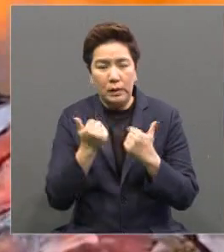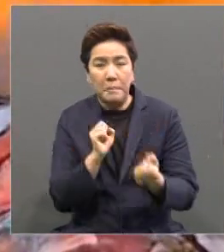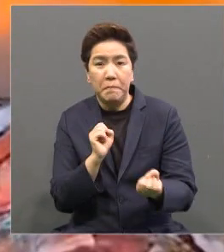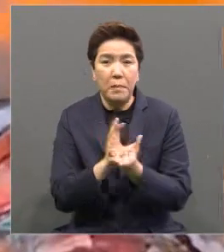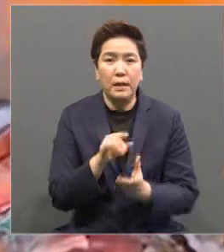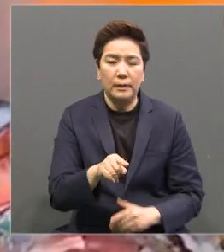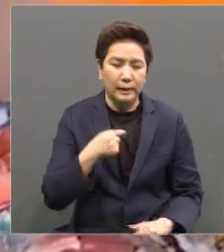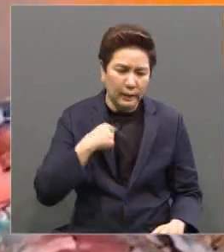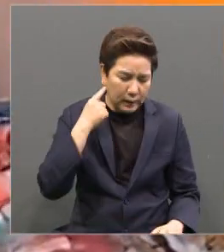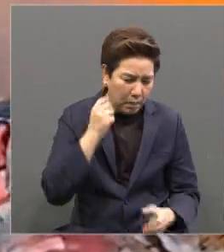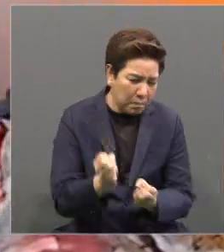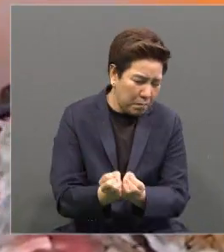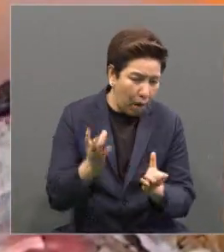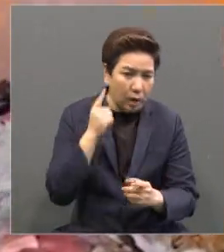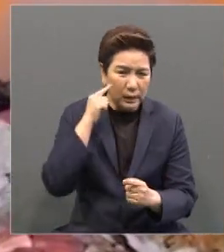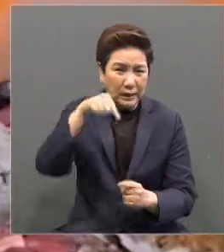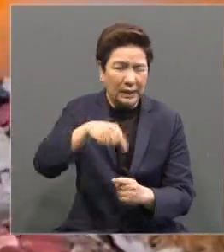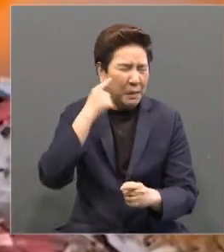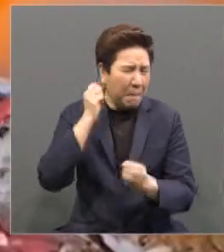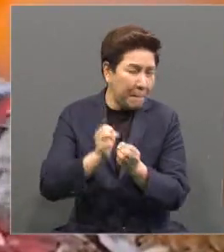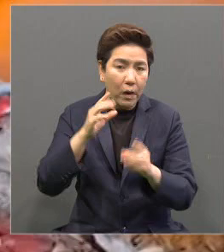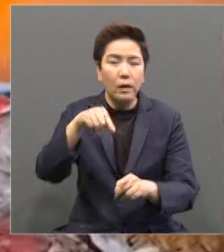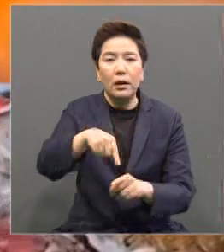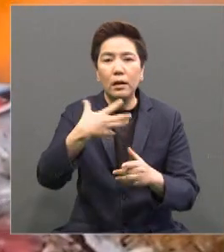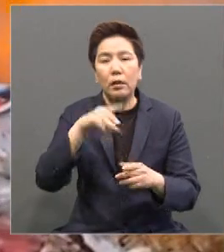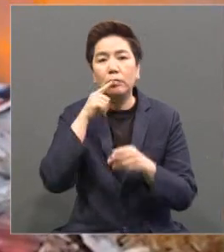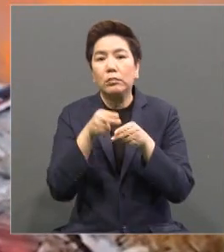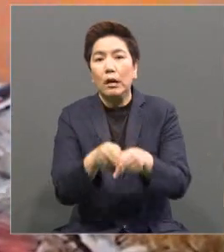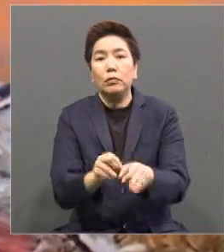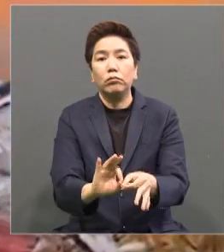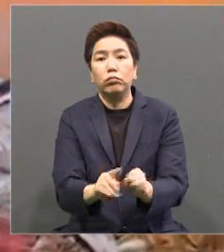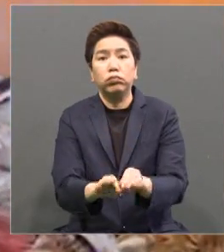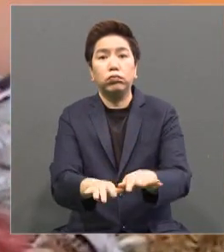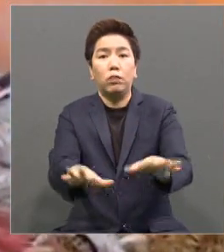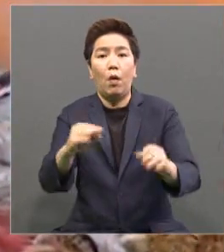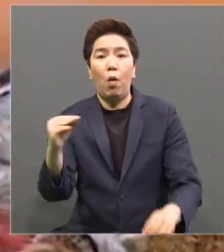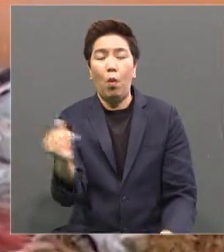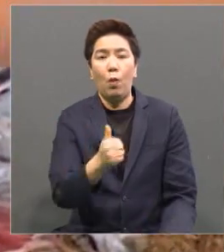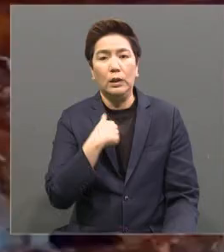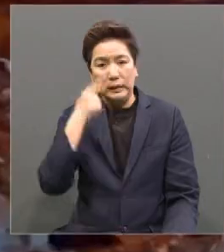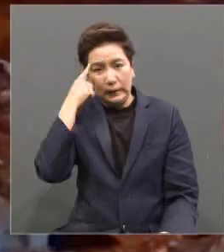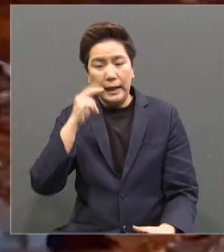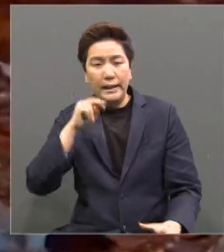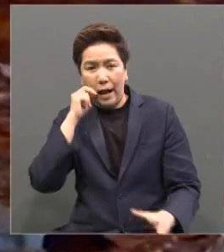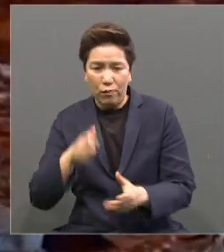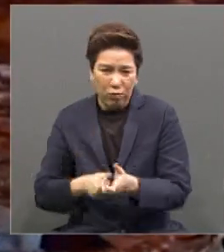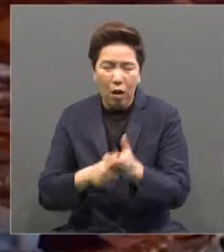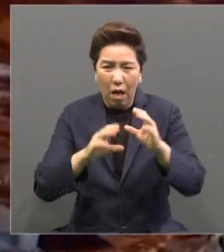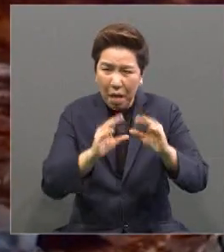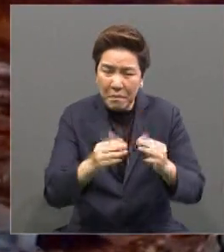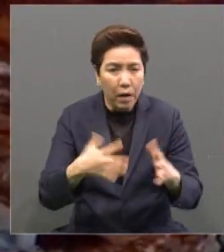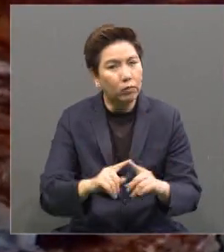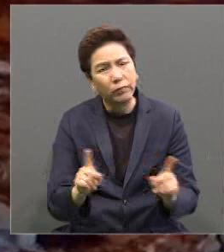ตุเนี่ยเขาได้ยินเสียงระเบิดดังขึ้นในกองขยะเลยจากนั้นก็มีไฟลุกไหม้อย่างรวดเร็วจึงพยายามใช้น้ำดับไฟแล้ว